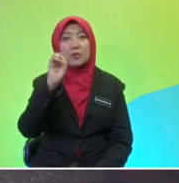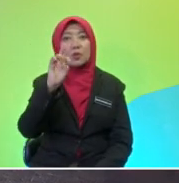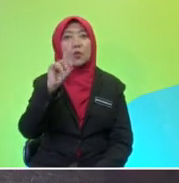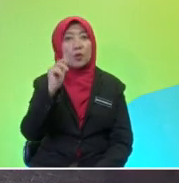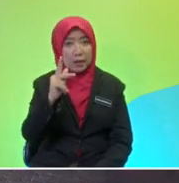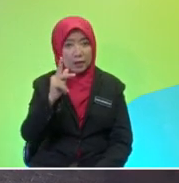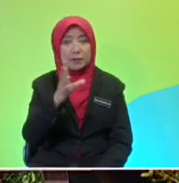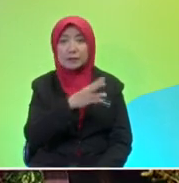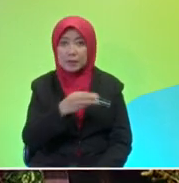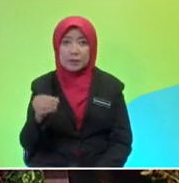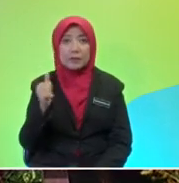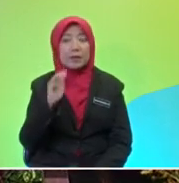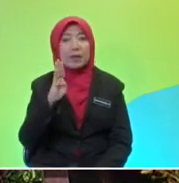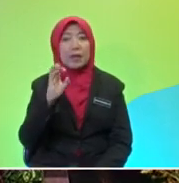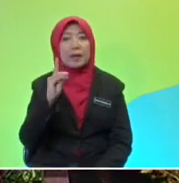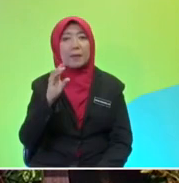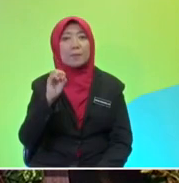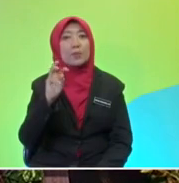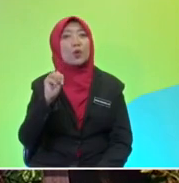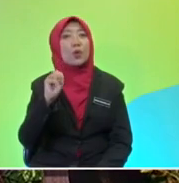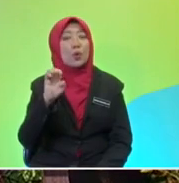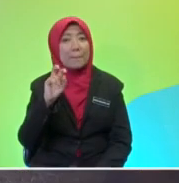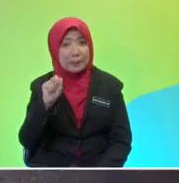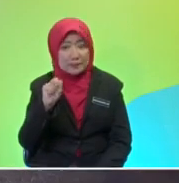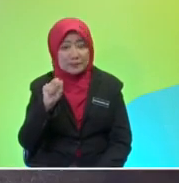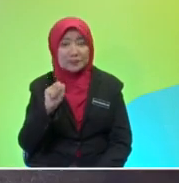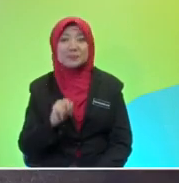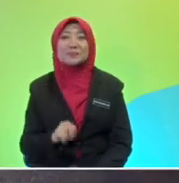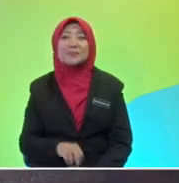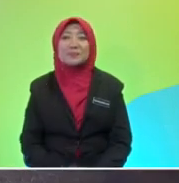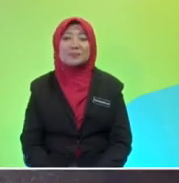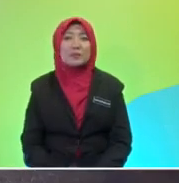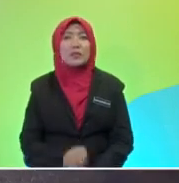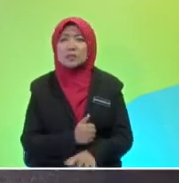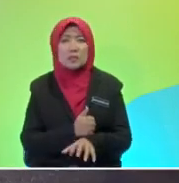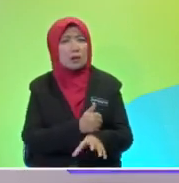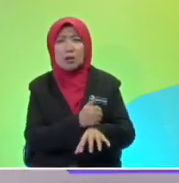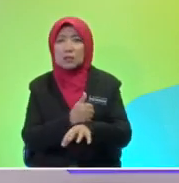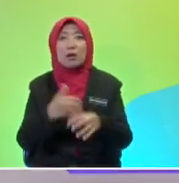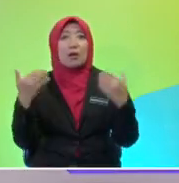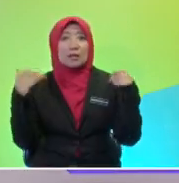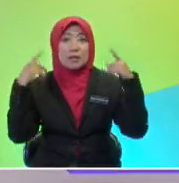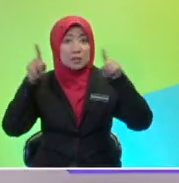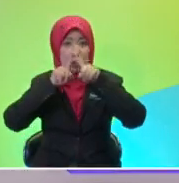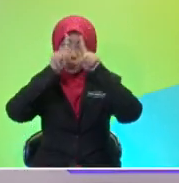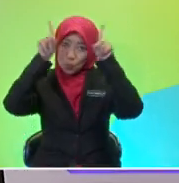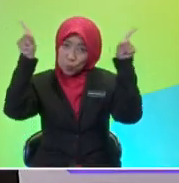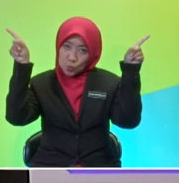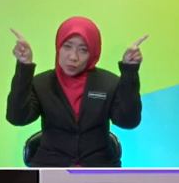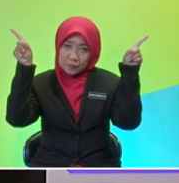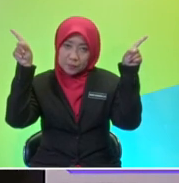dan juga Abdullah Oke serangga Semua serangga dia ada susumu